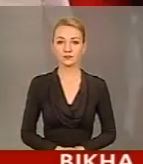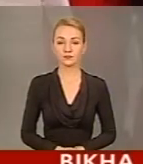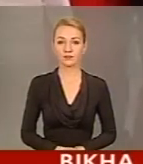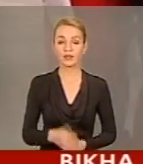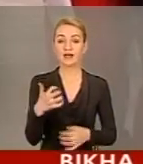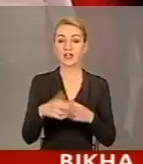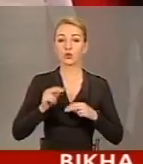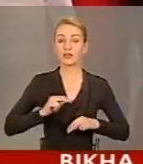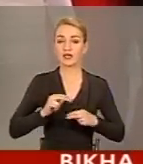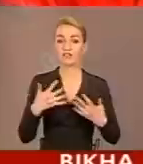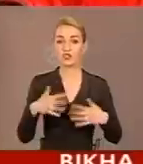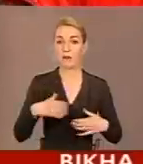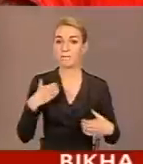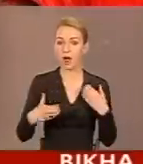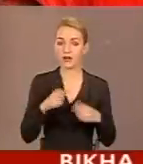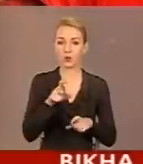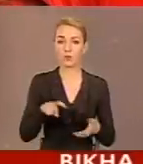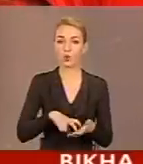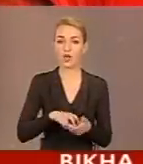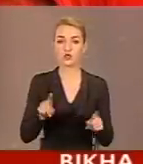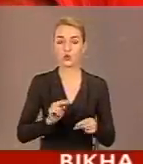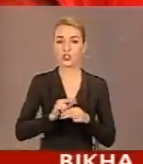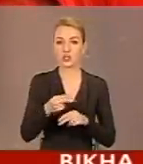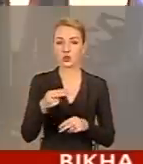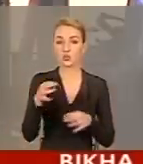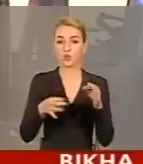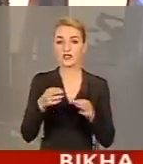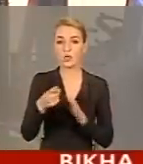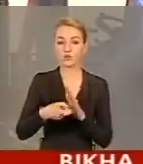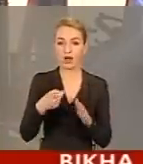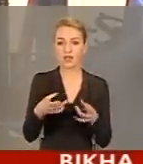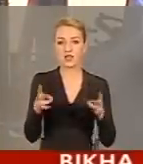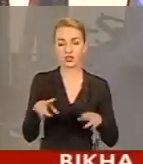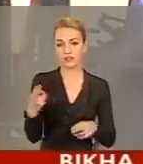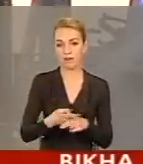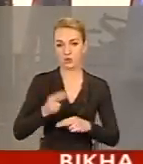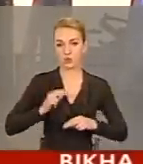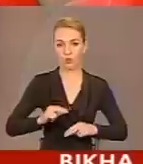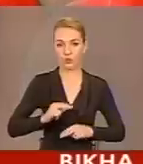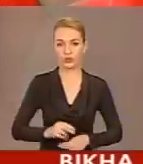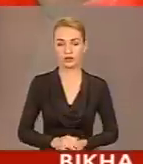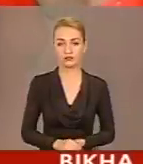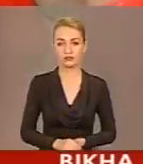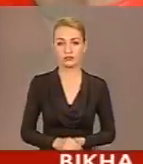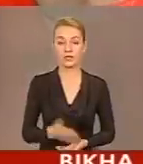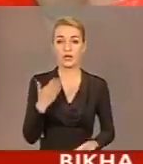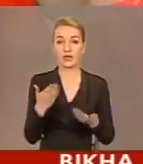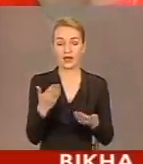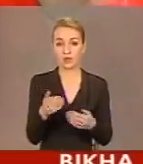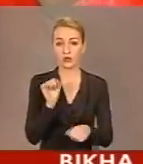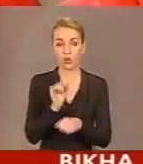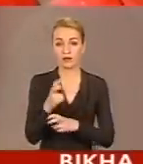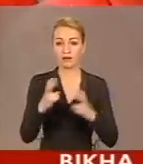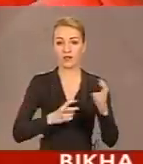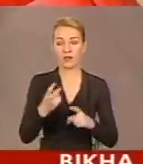А серед робітників уже паніка. Люди бояться, що через судові з'ясування залишаться без роботи. Якщо я стану другим підприємством,